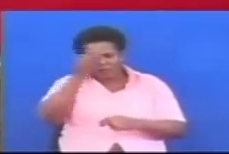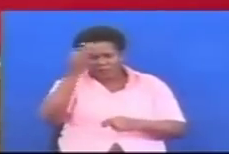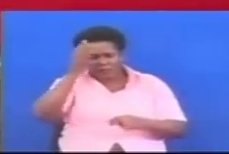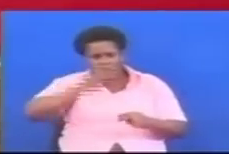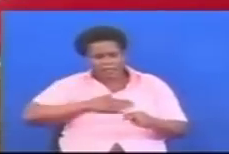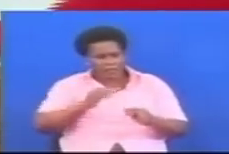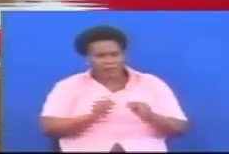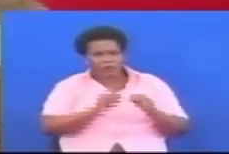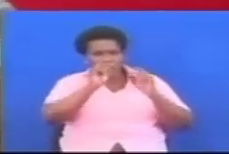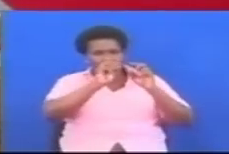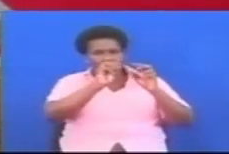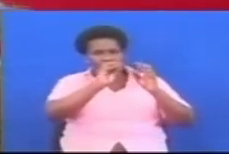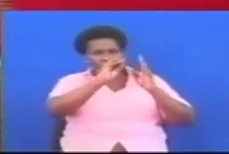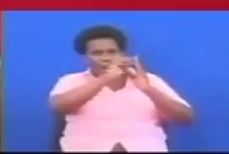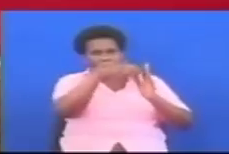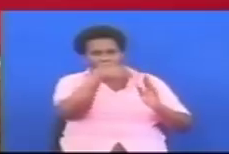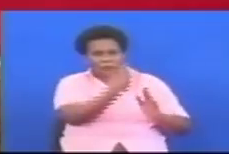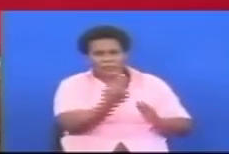kwanza mpaka cha 6.